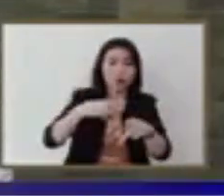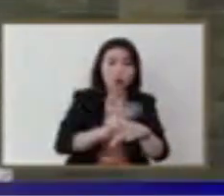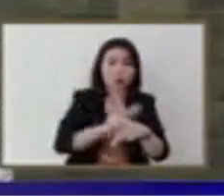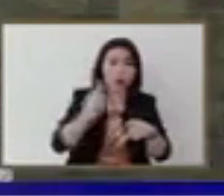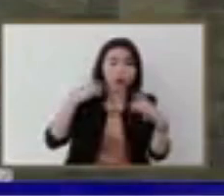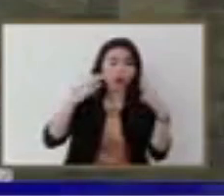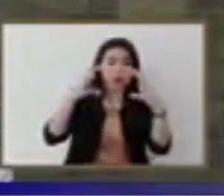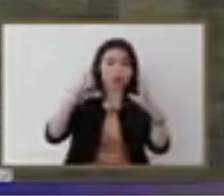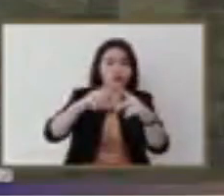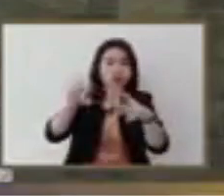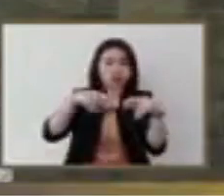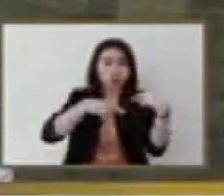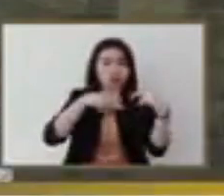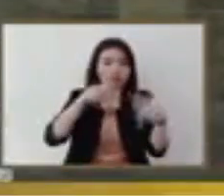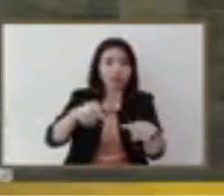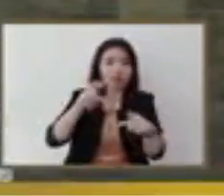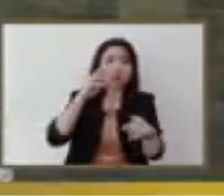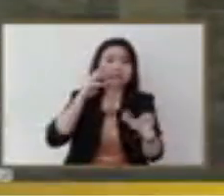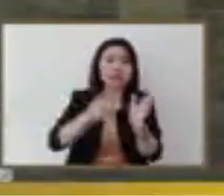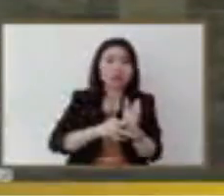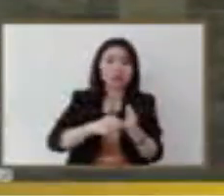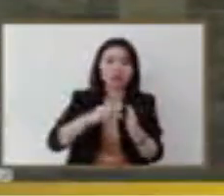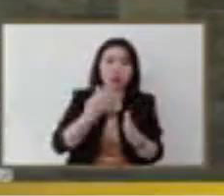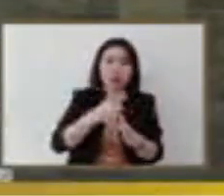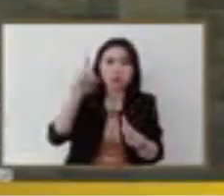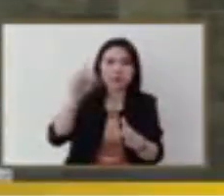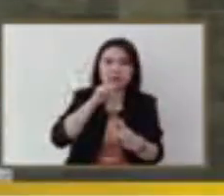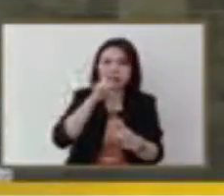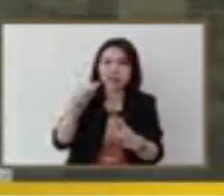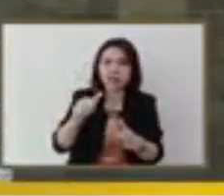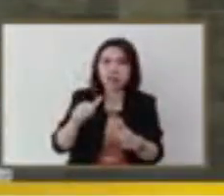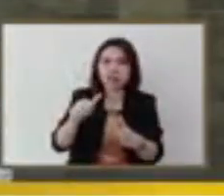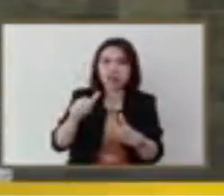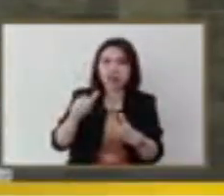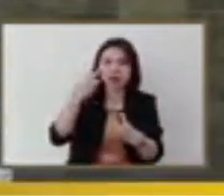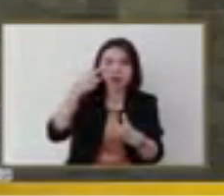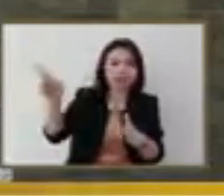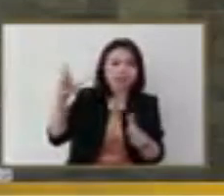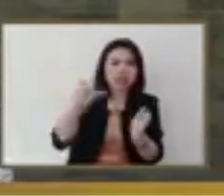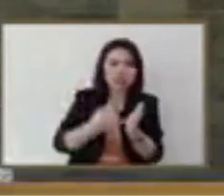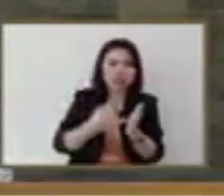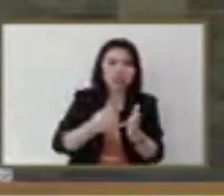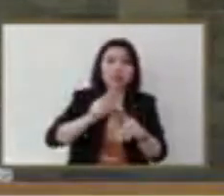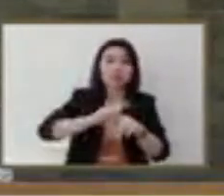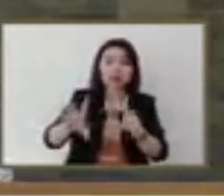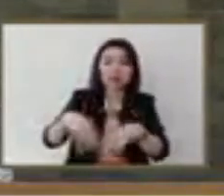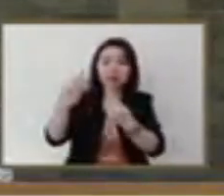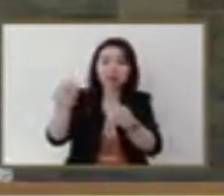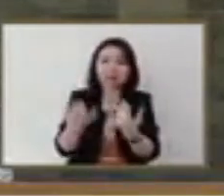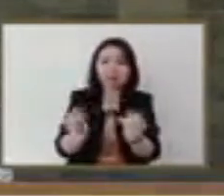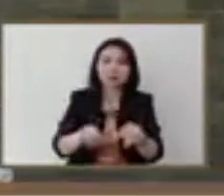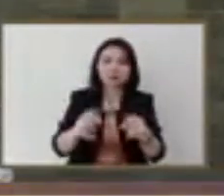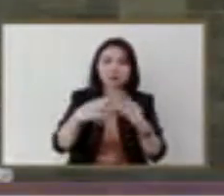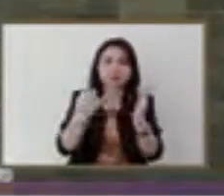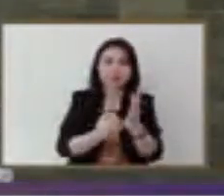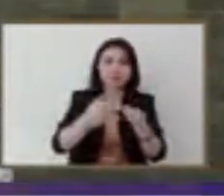makapakinig ng ganito mensahe, don't you ever try to miss the church. Take advantage of the church. Take